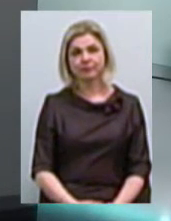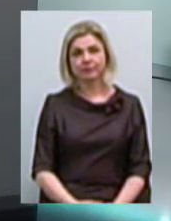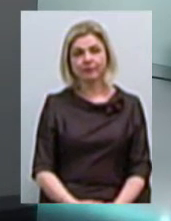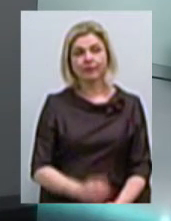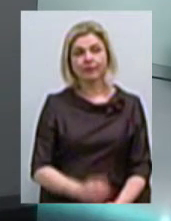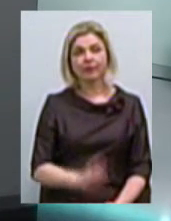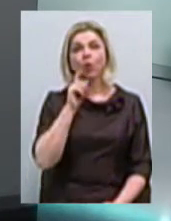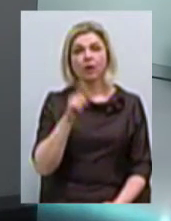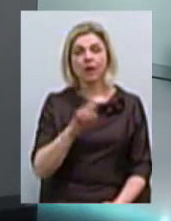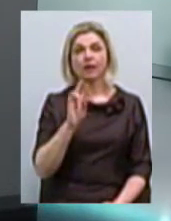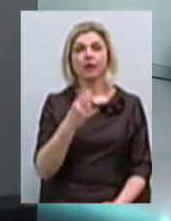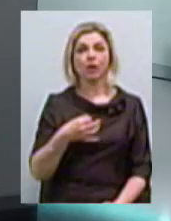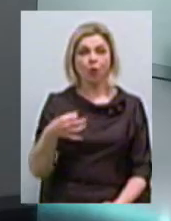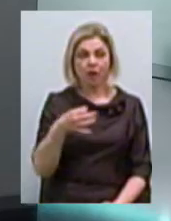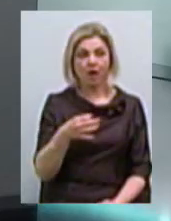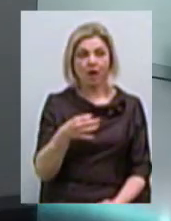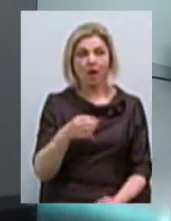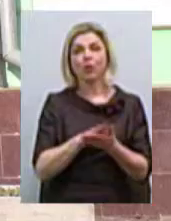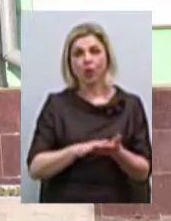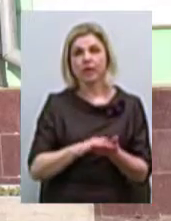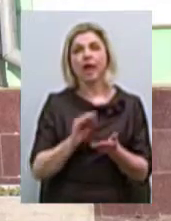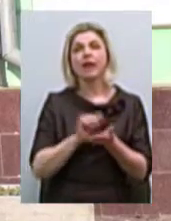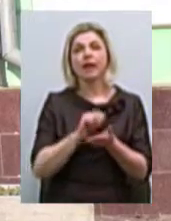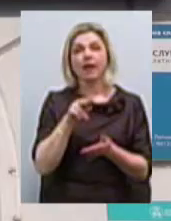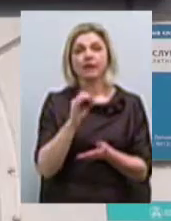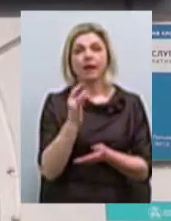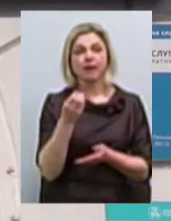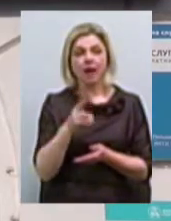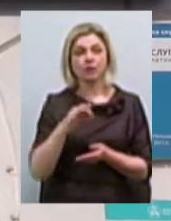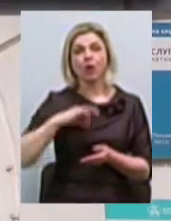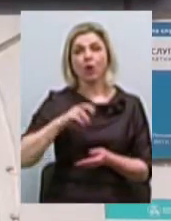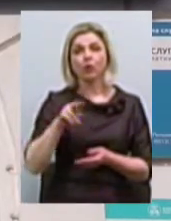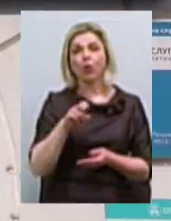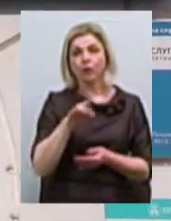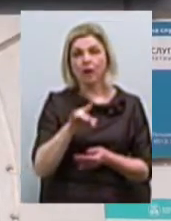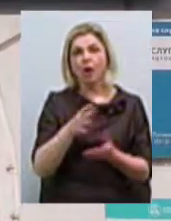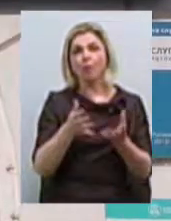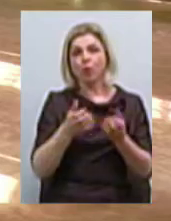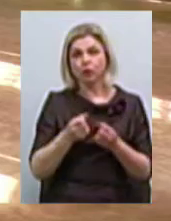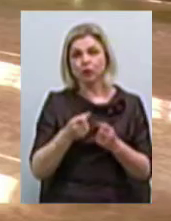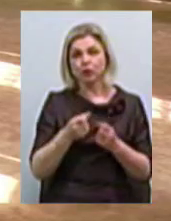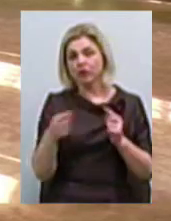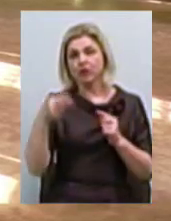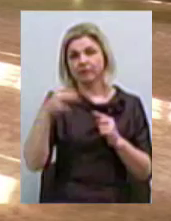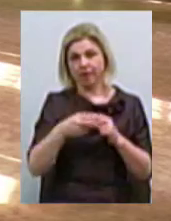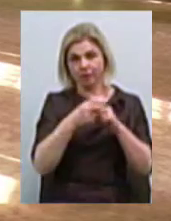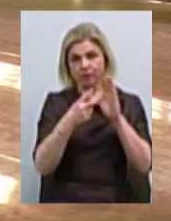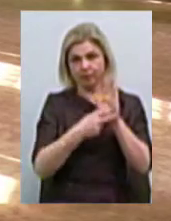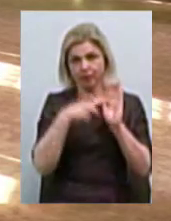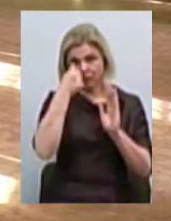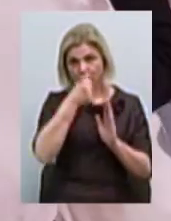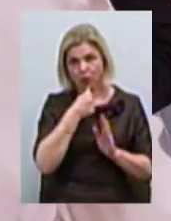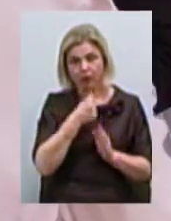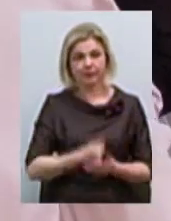В Україні та на Миколаївщині, зокрема, триває процес декларування громадянами доходів, отриманих впродовж 2018 року.